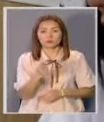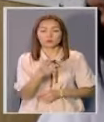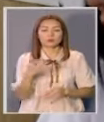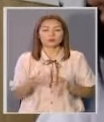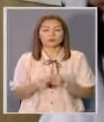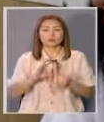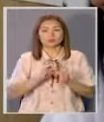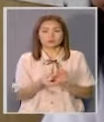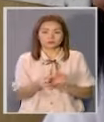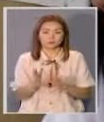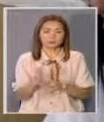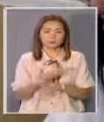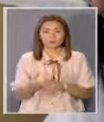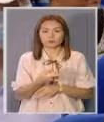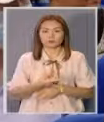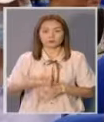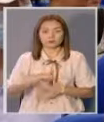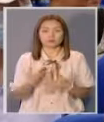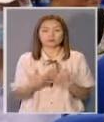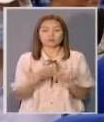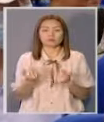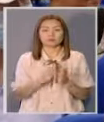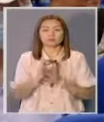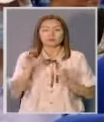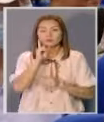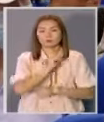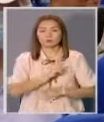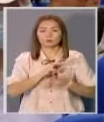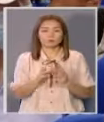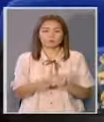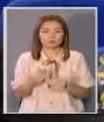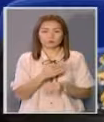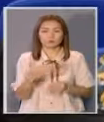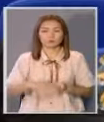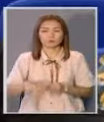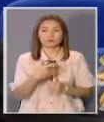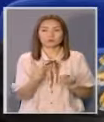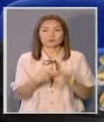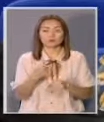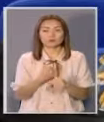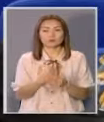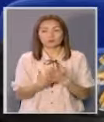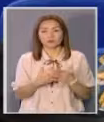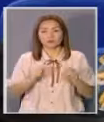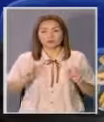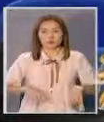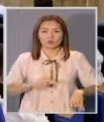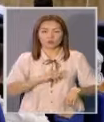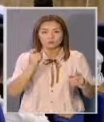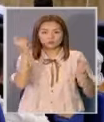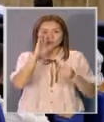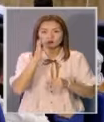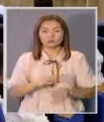Яғни егжей-тегжейлі талдау аудандарда қандай дақылдарды өсіруге қолайлы екенін, олардың аумағында қандай өндіріс серді ашуға болатындығын